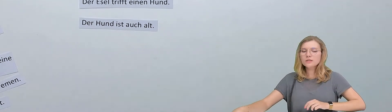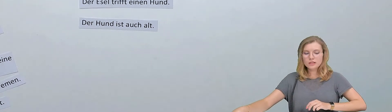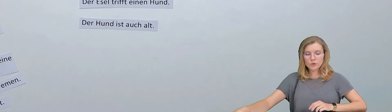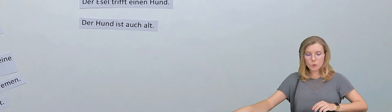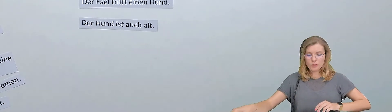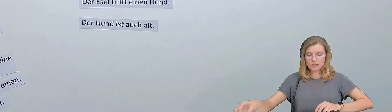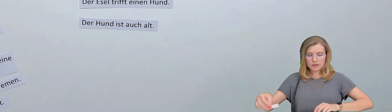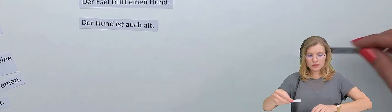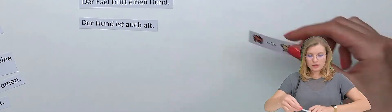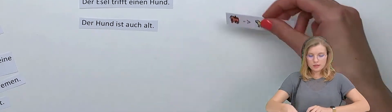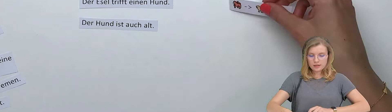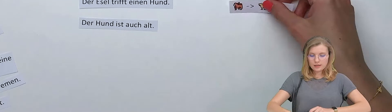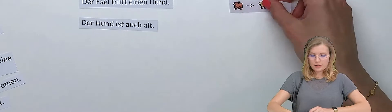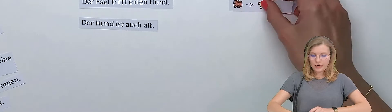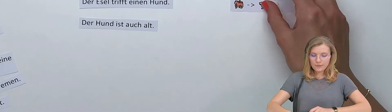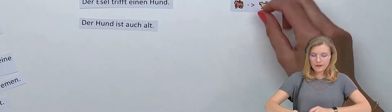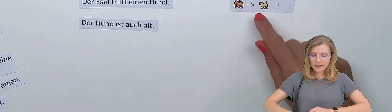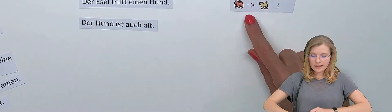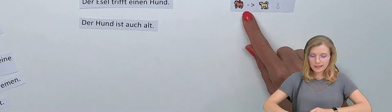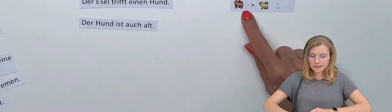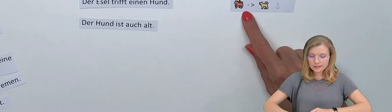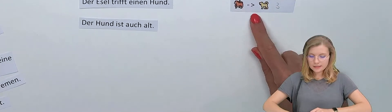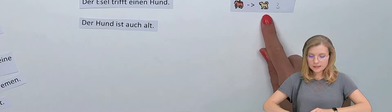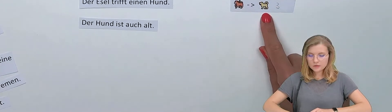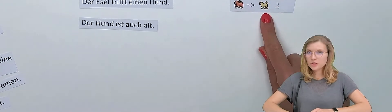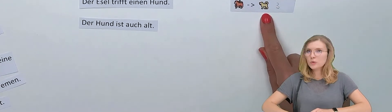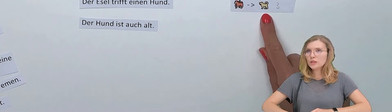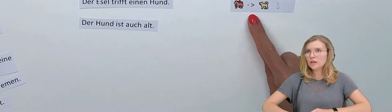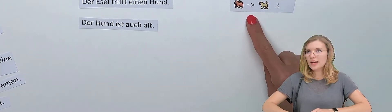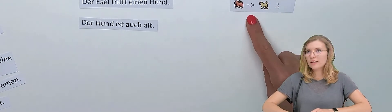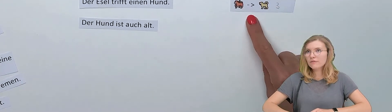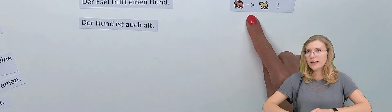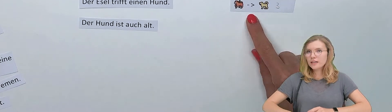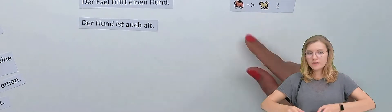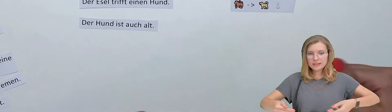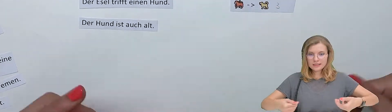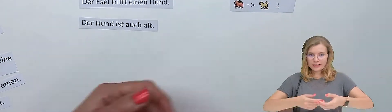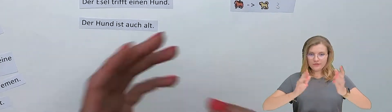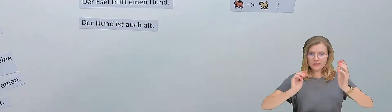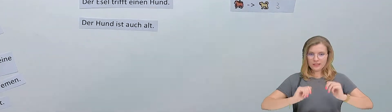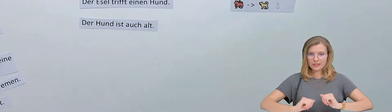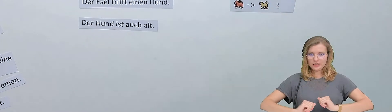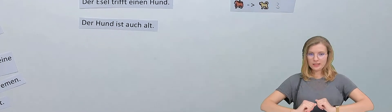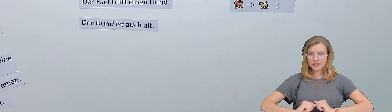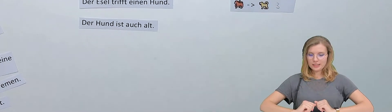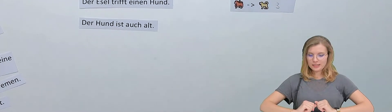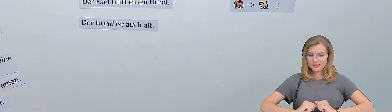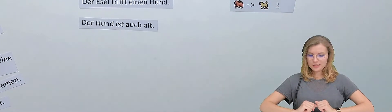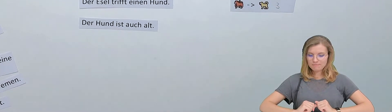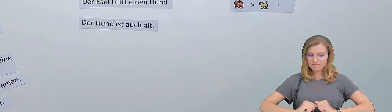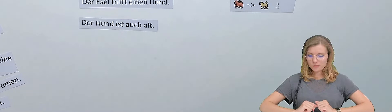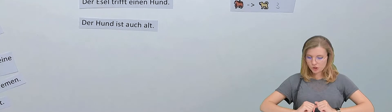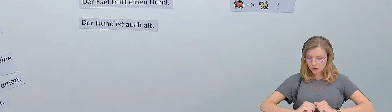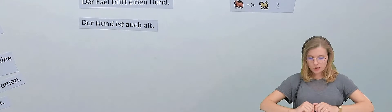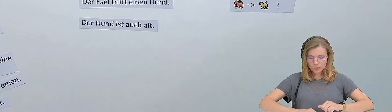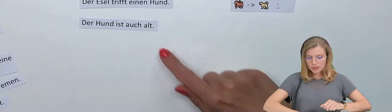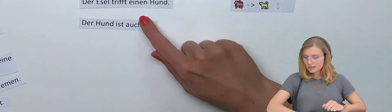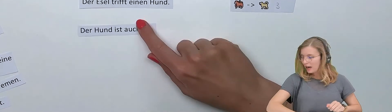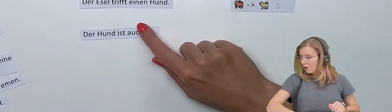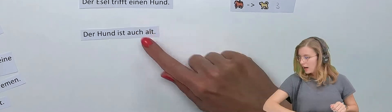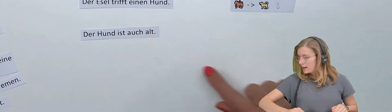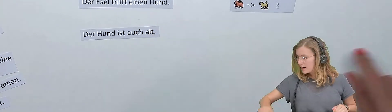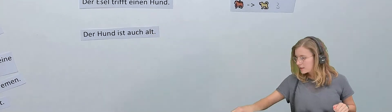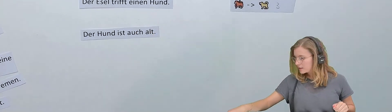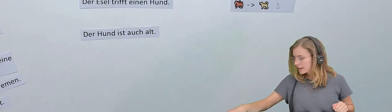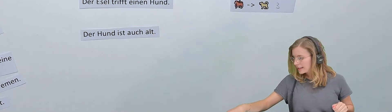wieder und den Hund. Ja. Haben wir. Esel trifft den Hund. Kleiner Pfeil, der weil Hund die treffen sich. Der Hund ist auch alt. Stimmt, der Hund